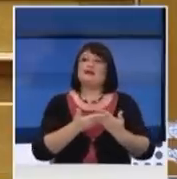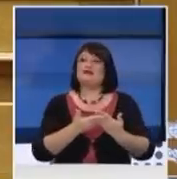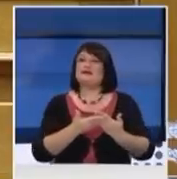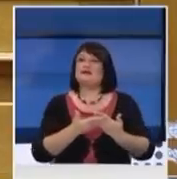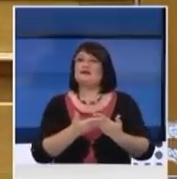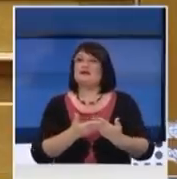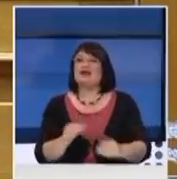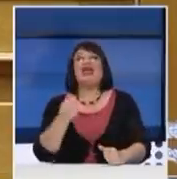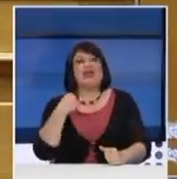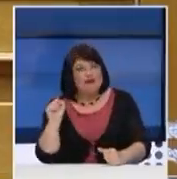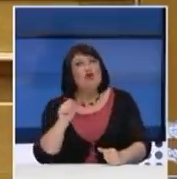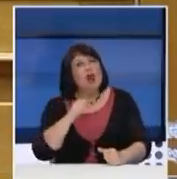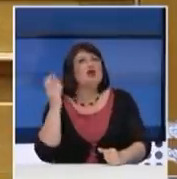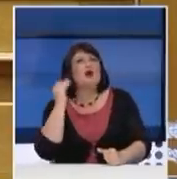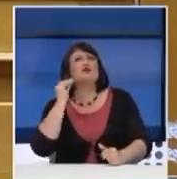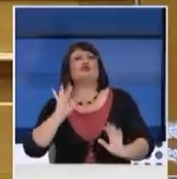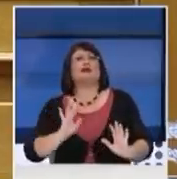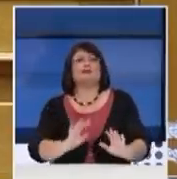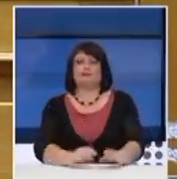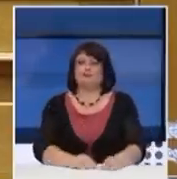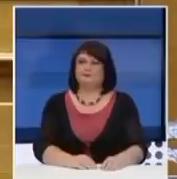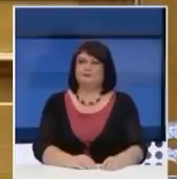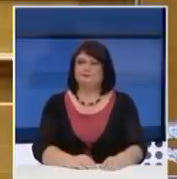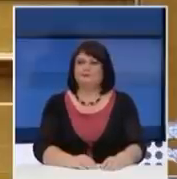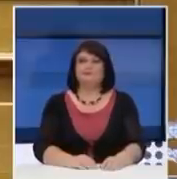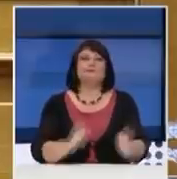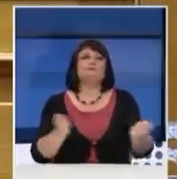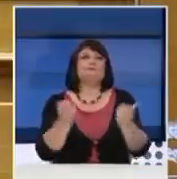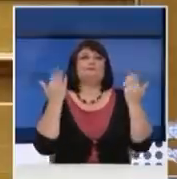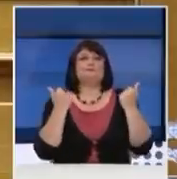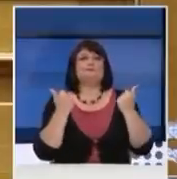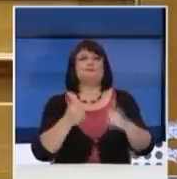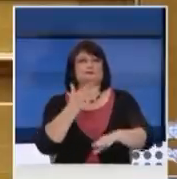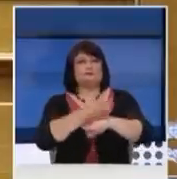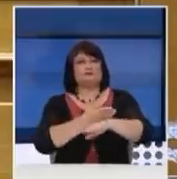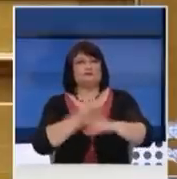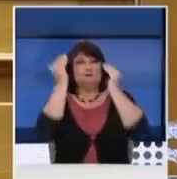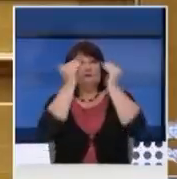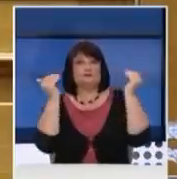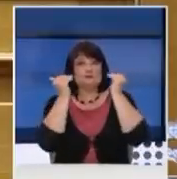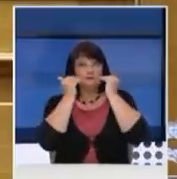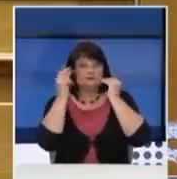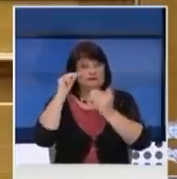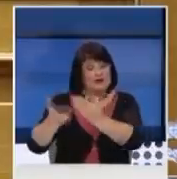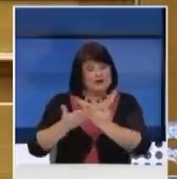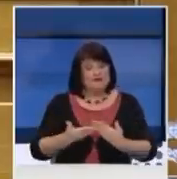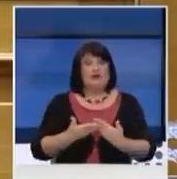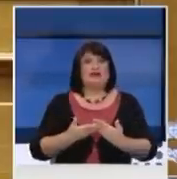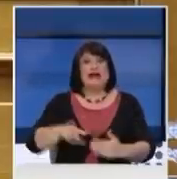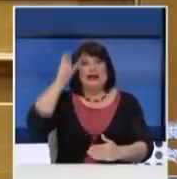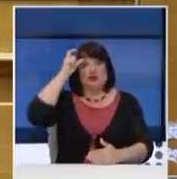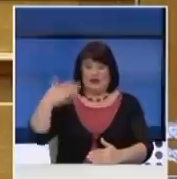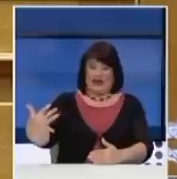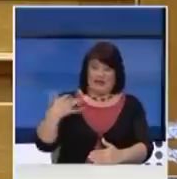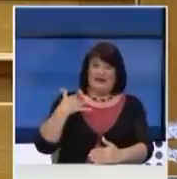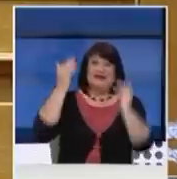αυτό, αν και διαφωνώ με τη λογική σας. Αλλά ούτε αυτό κάνατε. Δέσμευση Αιγυπτιακή ότι αν συμβεί το παραμικρό με την Τουρκία θα